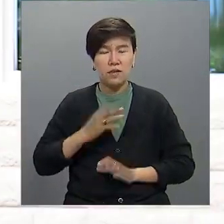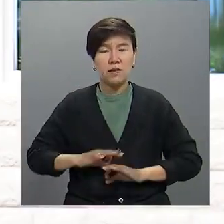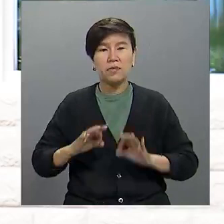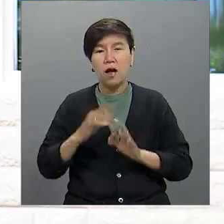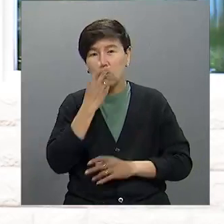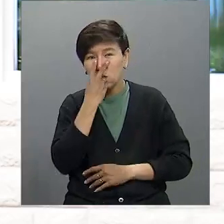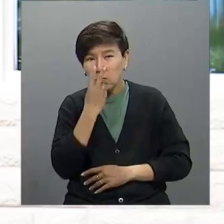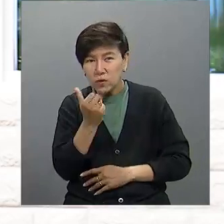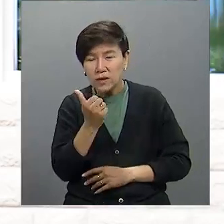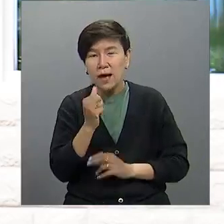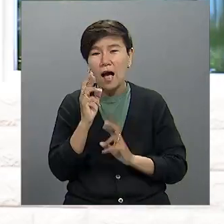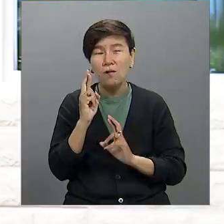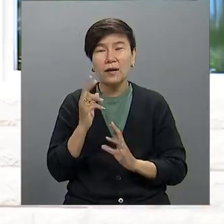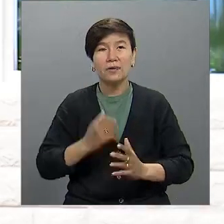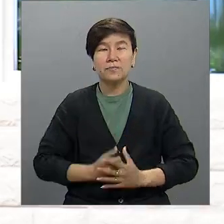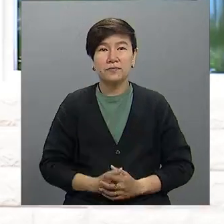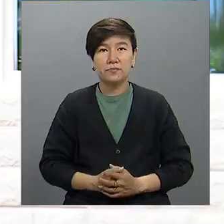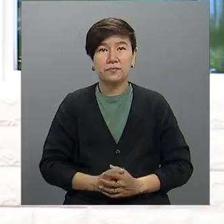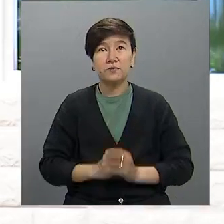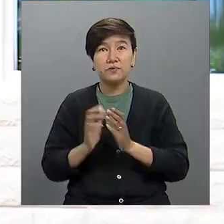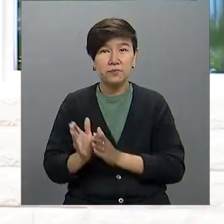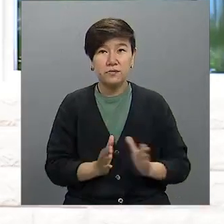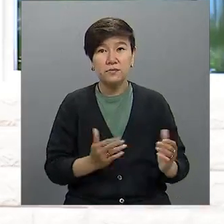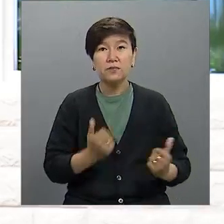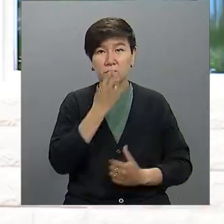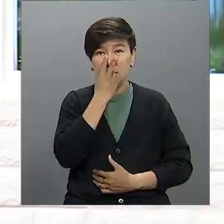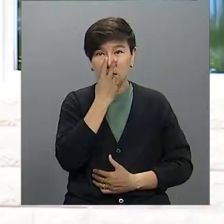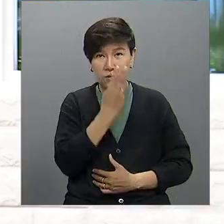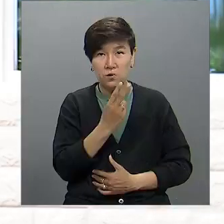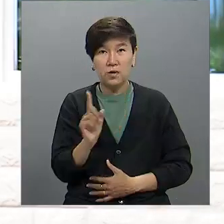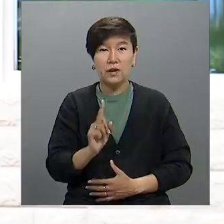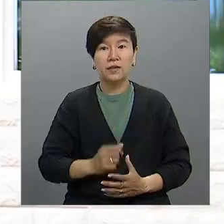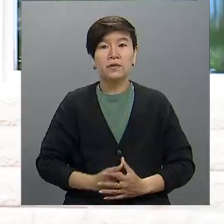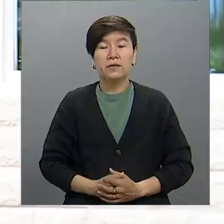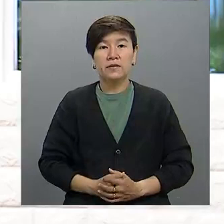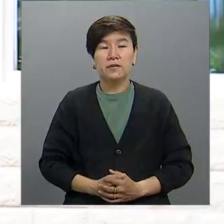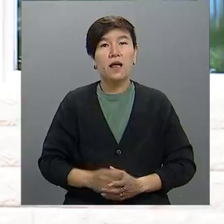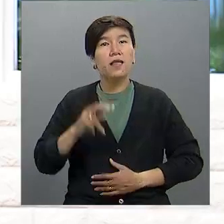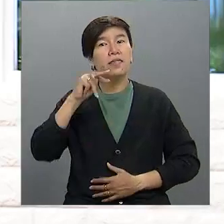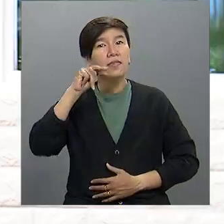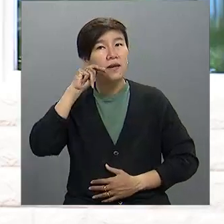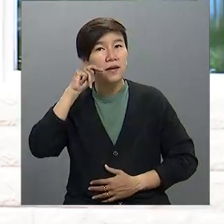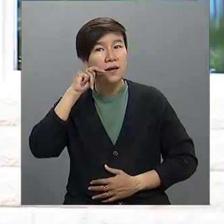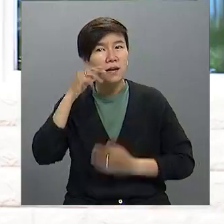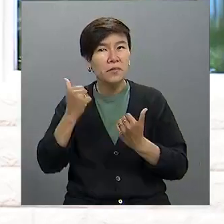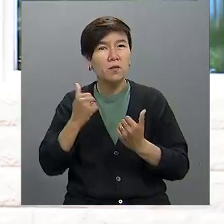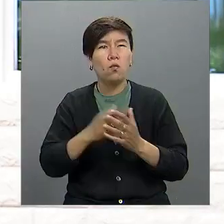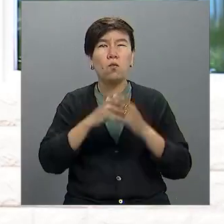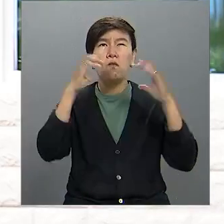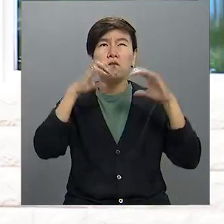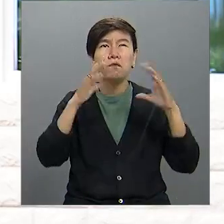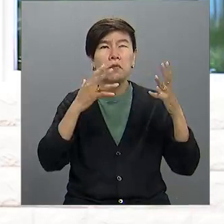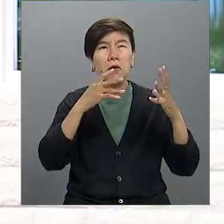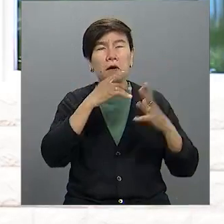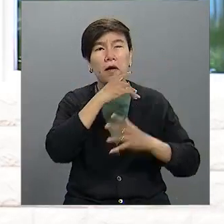คะป้ายต่อไปดูเรื่องสาธารณูปโภคค่ะเรื่องน้ำท่าตอนนี้เข้าสู่หน้าแล้งแล้วเนี่ยนะคะที่จังหวัดต